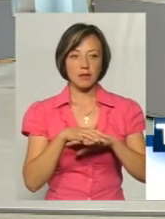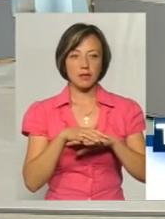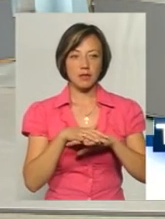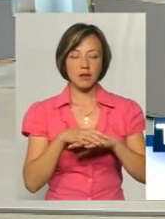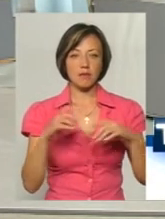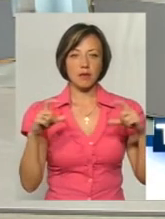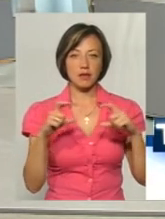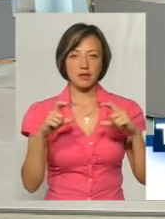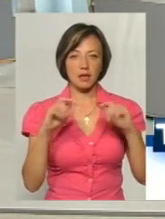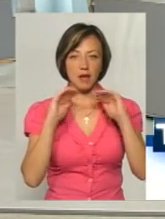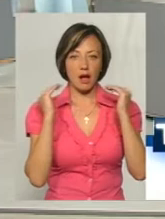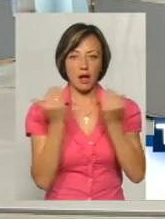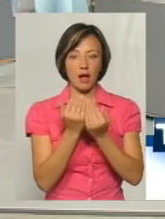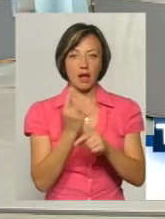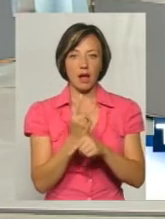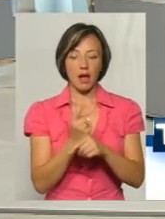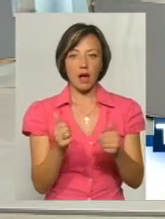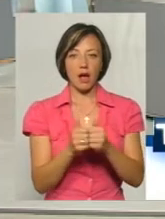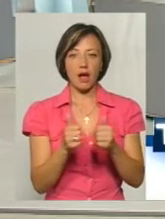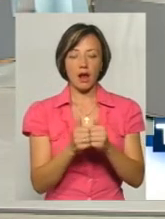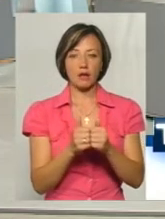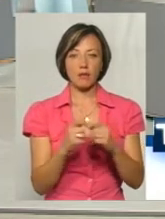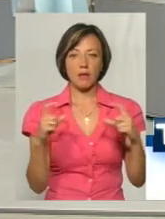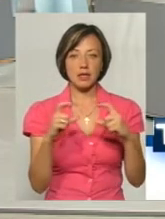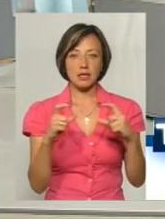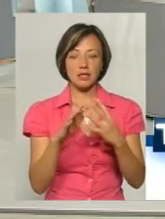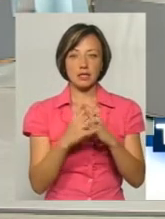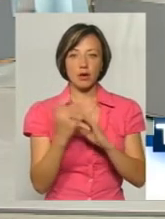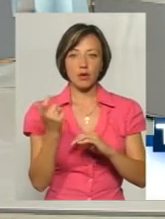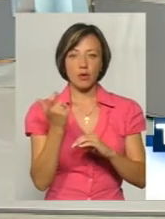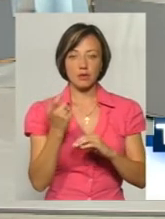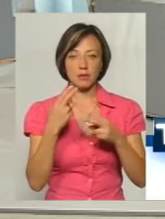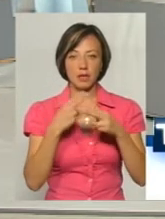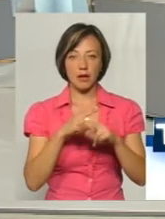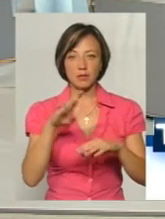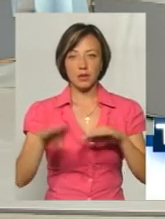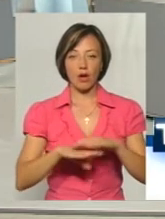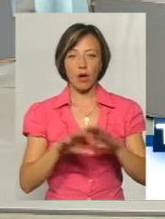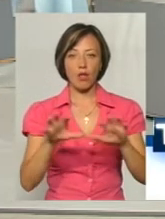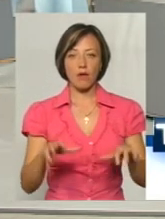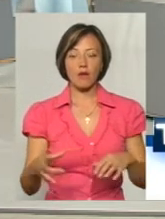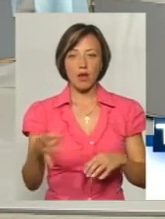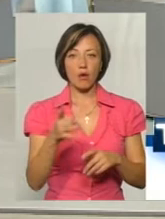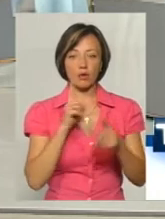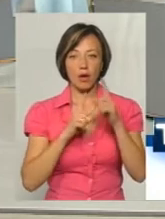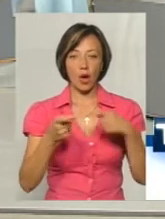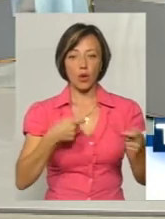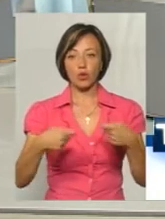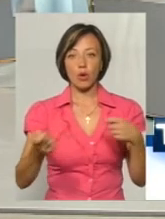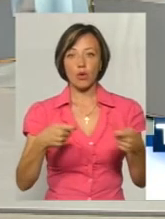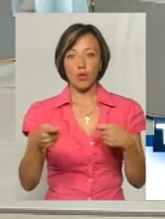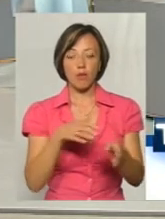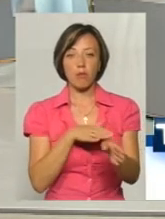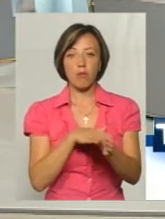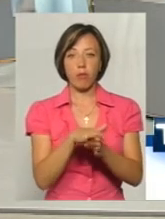«Карантин». Так. А разом магазин «Сільхозтехніка», яка починається в голові районної ради Петерніку, торгує повним ходом